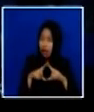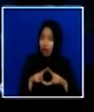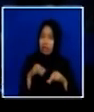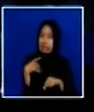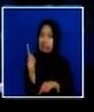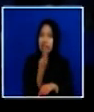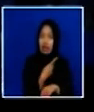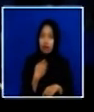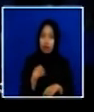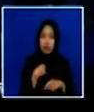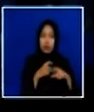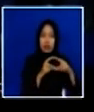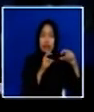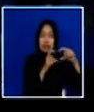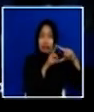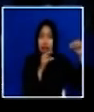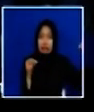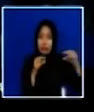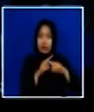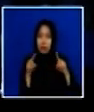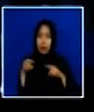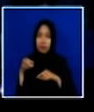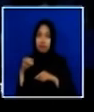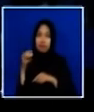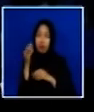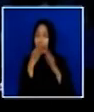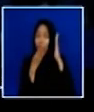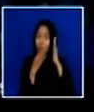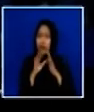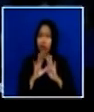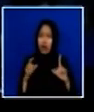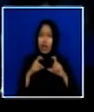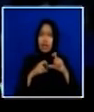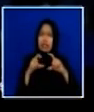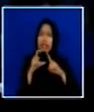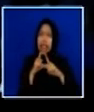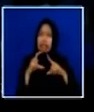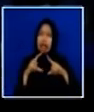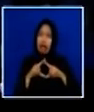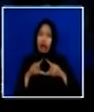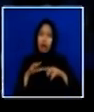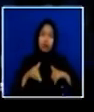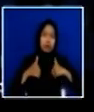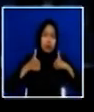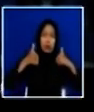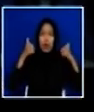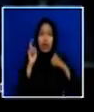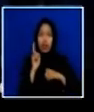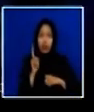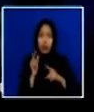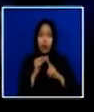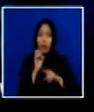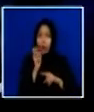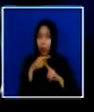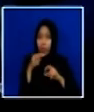dari Sabang sampai Merauke ini sumber daya alam kita tuh sangat luar biasa ini adalah semua bagian daripada potensi